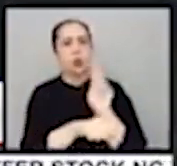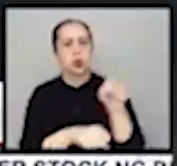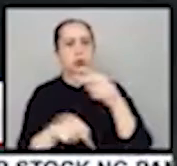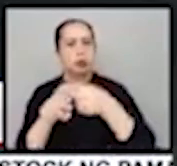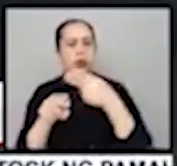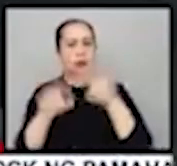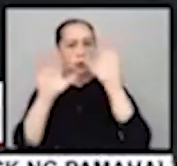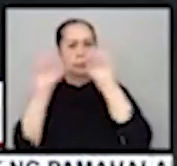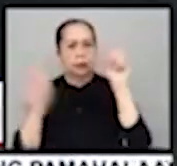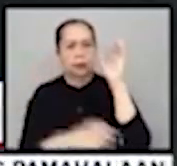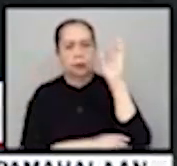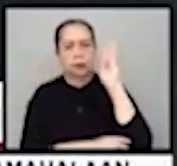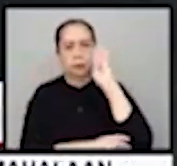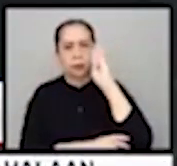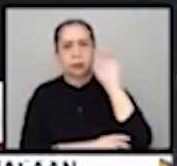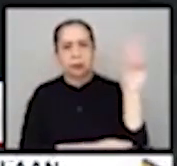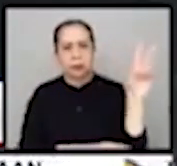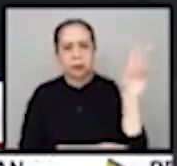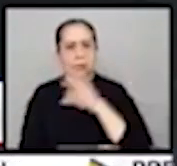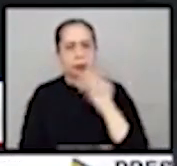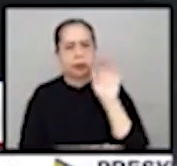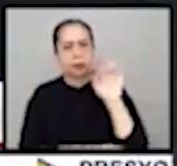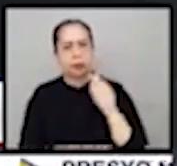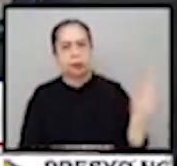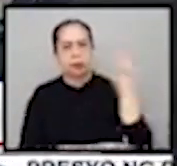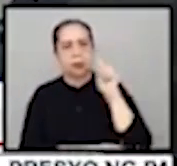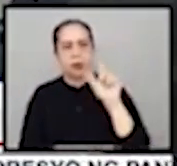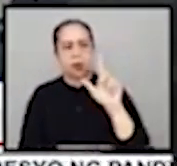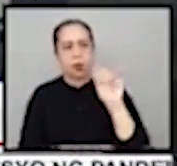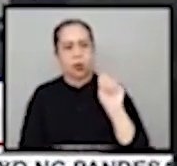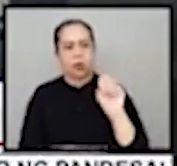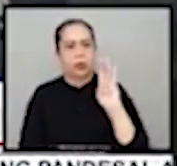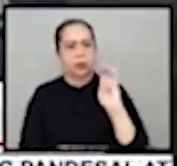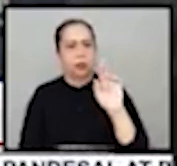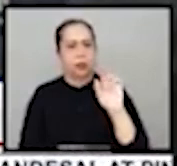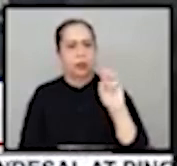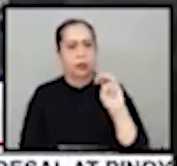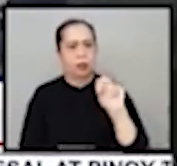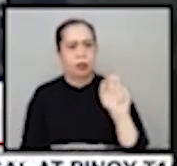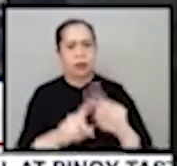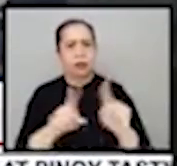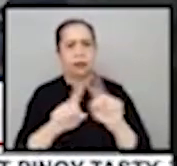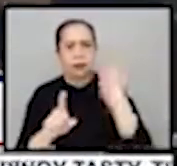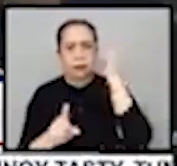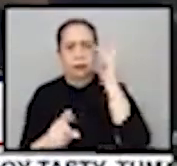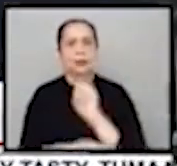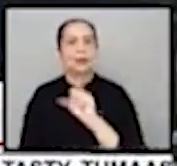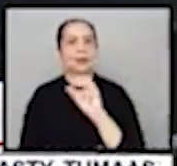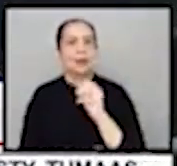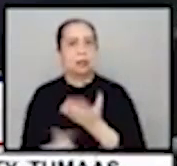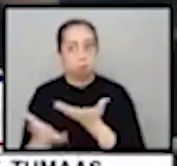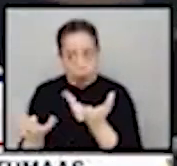Pangulong Ferdinand R. Marcos Jr. at Executive Secretary Lucas Bersamin at iba pang politiko sa isang scam na nag-aalok ng posisyon